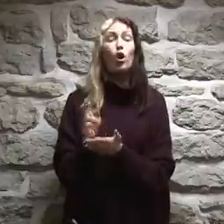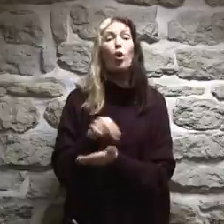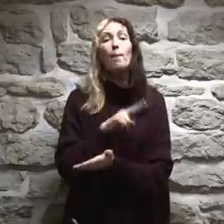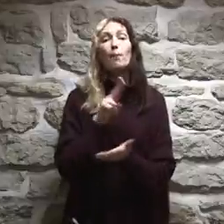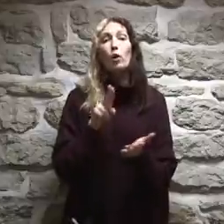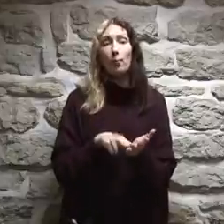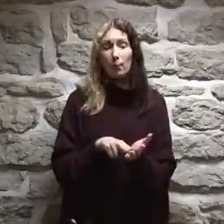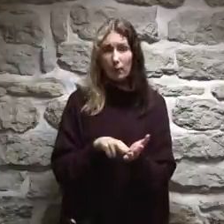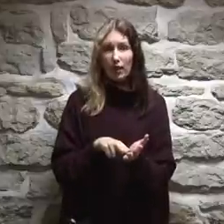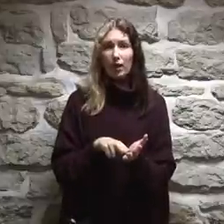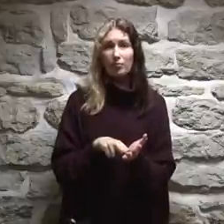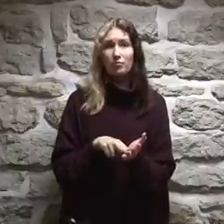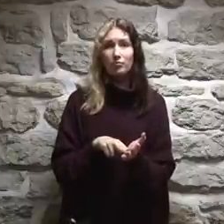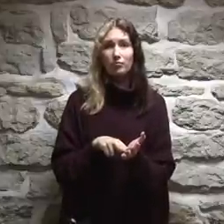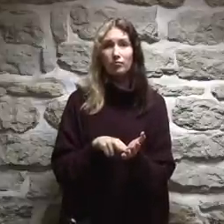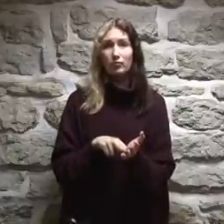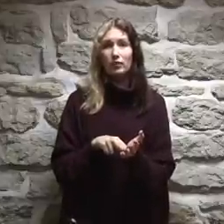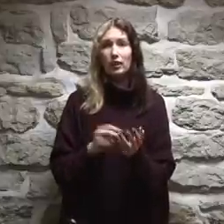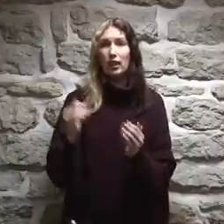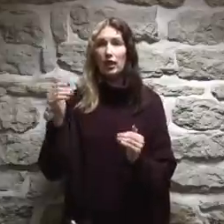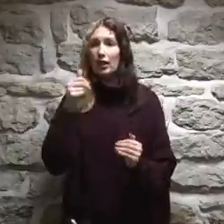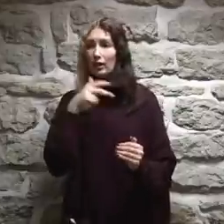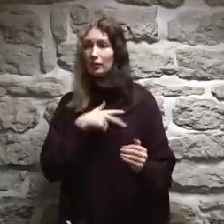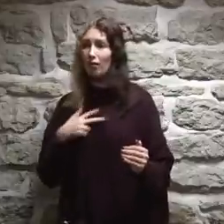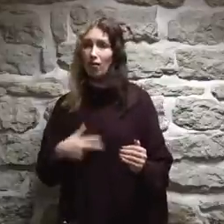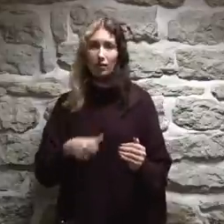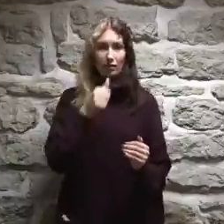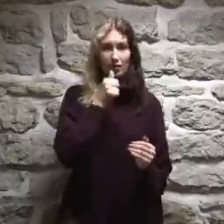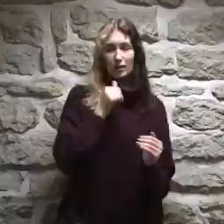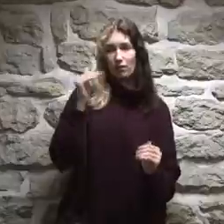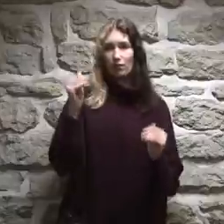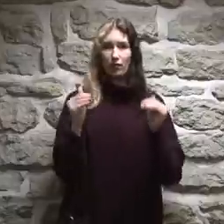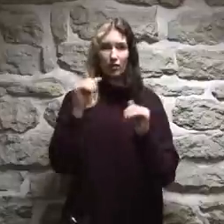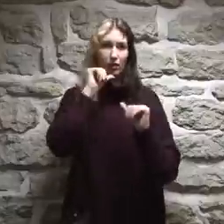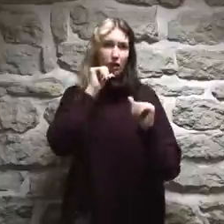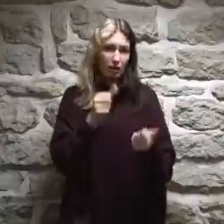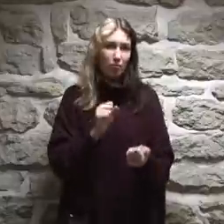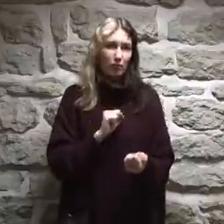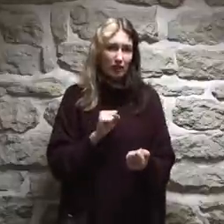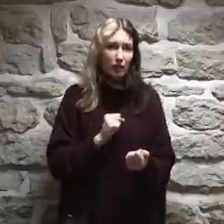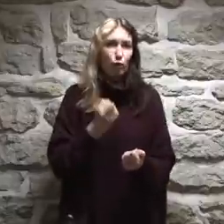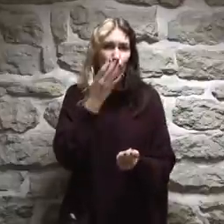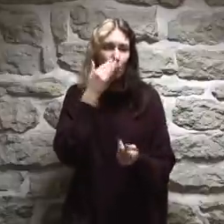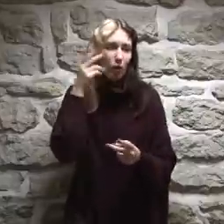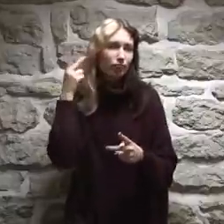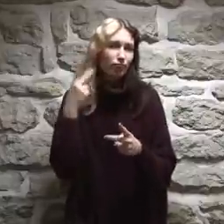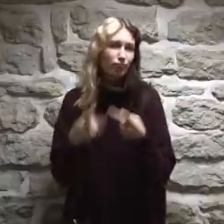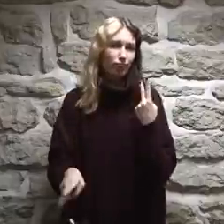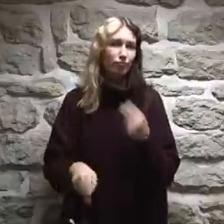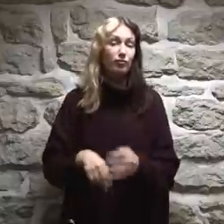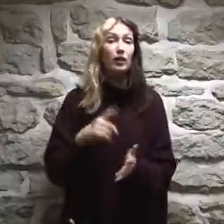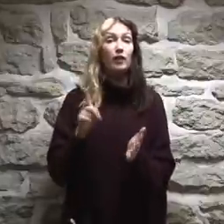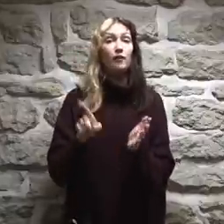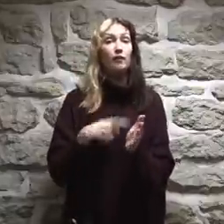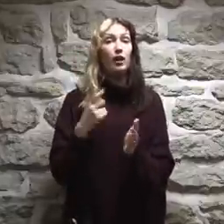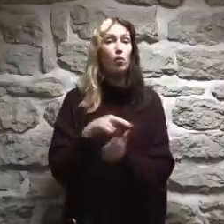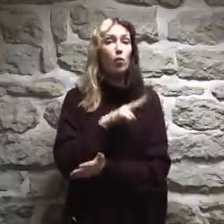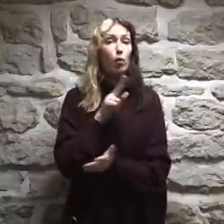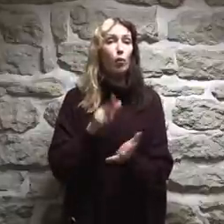probleem, miks me ei saa siis võrrelda Taanit või Eestit üks ühele. Ja minu mõelest on ka väga suur probleem